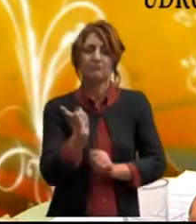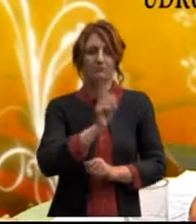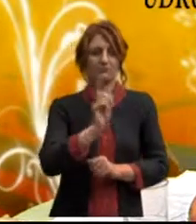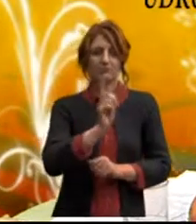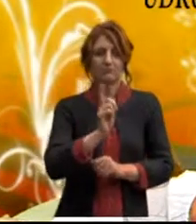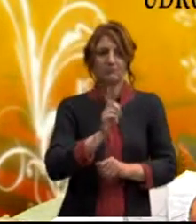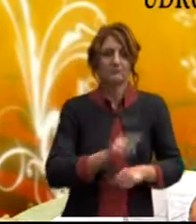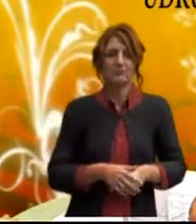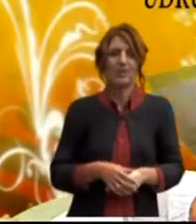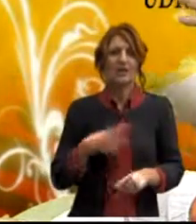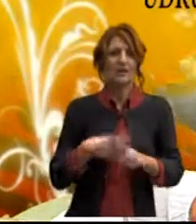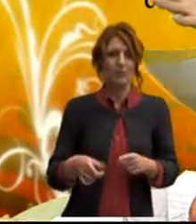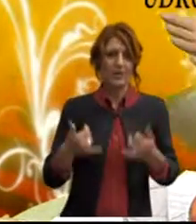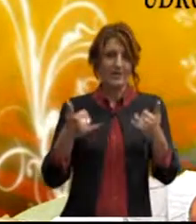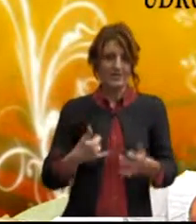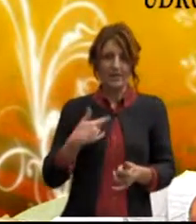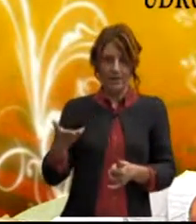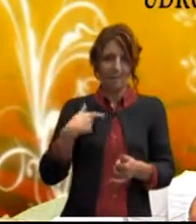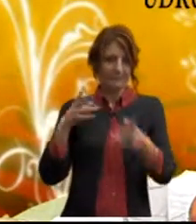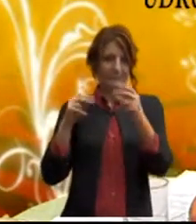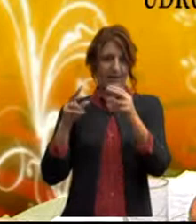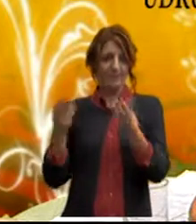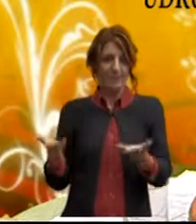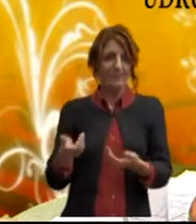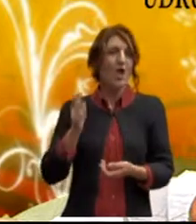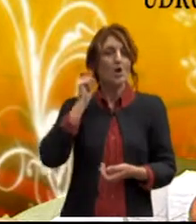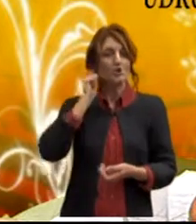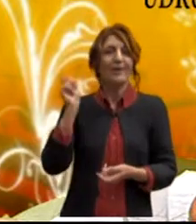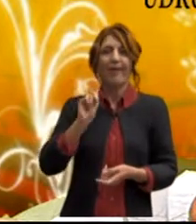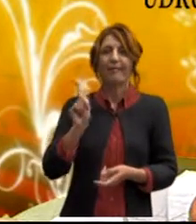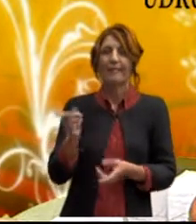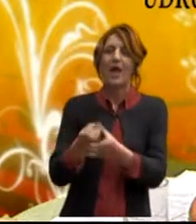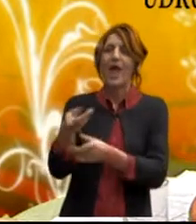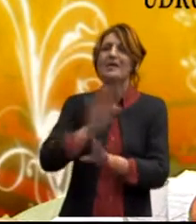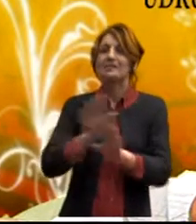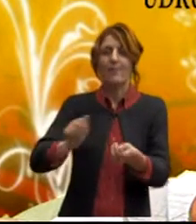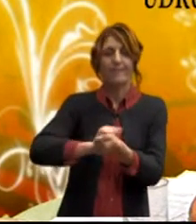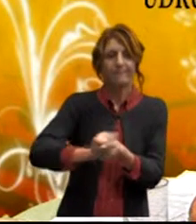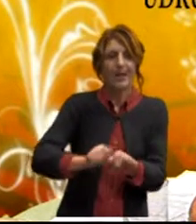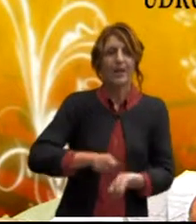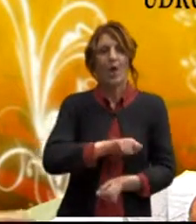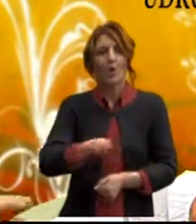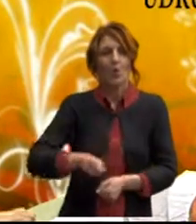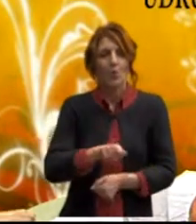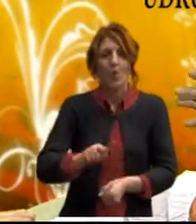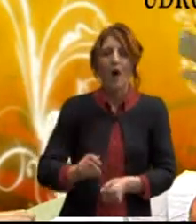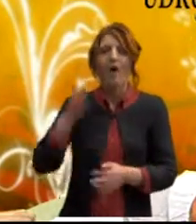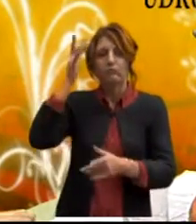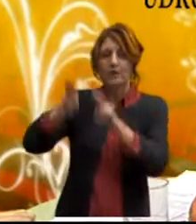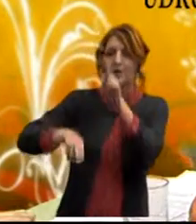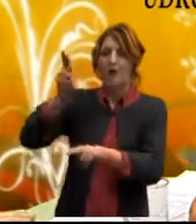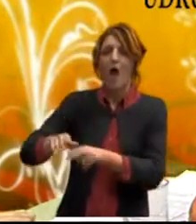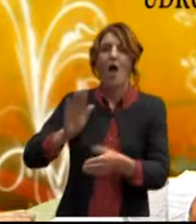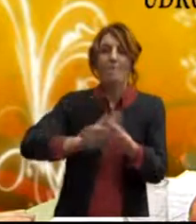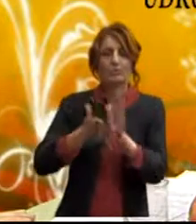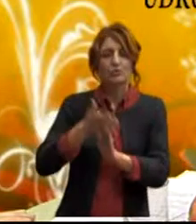žena, sad već kad razgovaramo, žena nije stvorena samo da kuha, pere, zadovoljava muža i djecu, i niti da